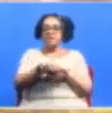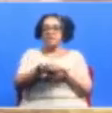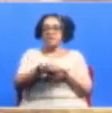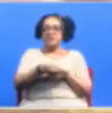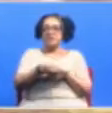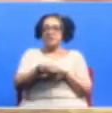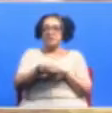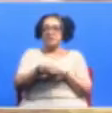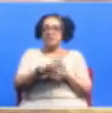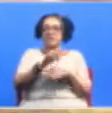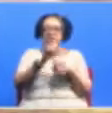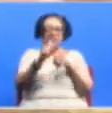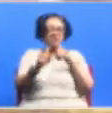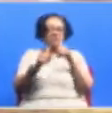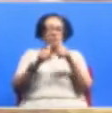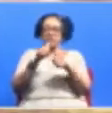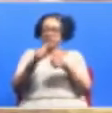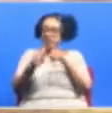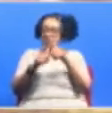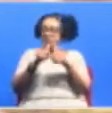walikuwa wanahoji kila mtu.